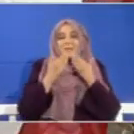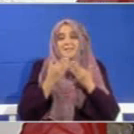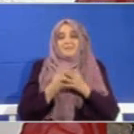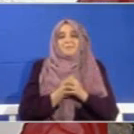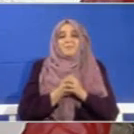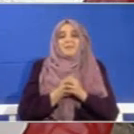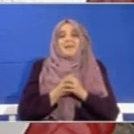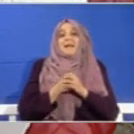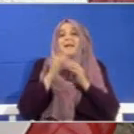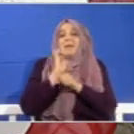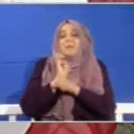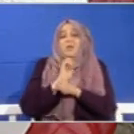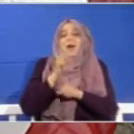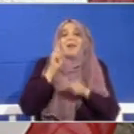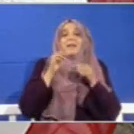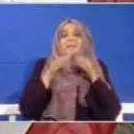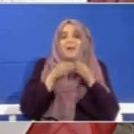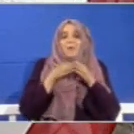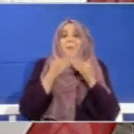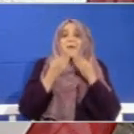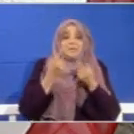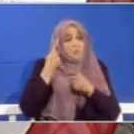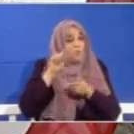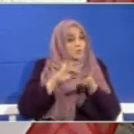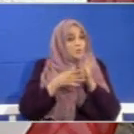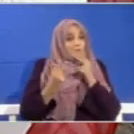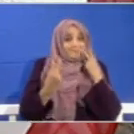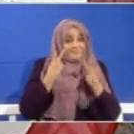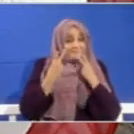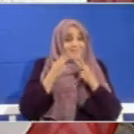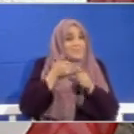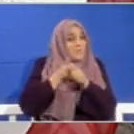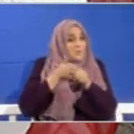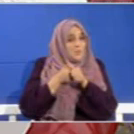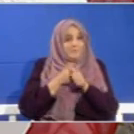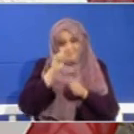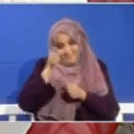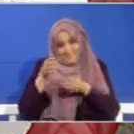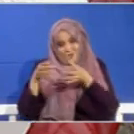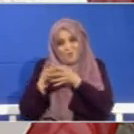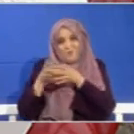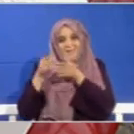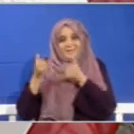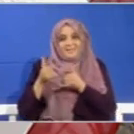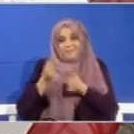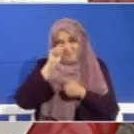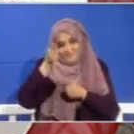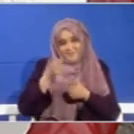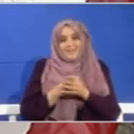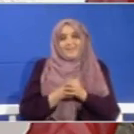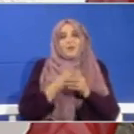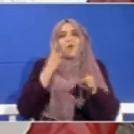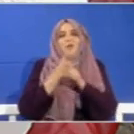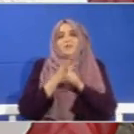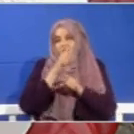ضمن برنامج هلا سألوا لأمسيتي هذا اليوم. شكرا لكم أنتم مشاهدينا الأعزاء في كل مكان، تحيات فريق العمل، تحياتي أنا فاروق رئيس،